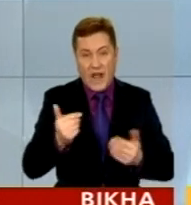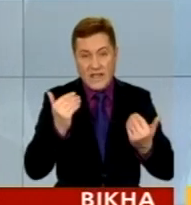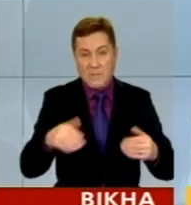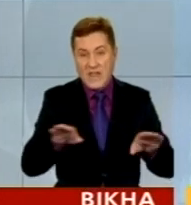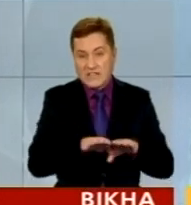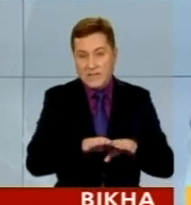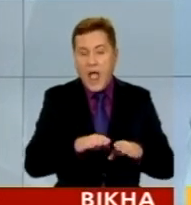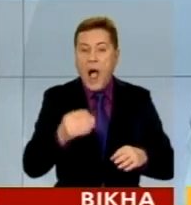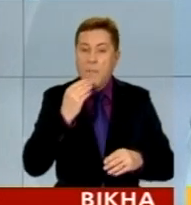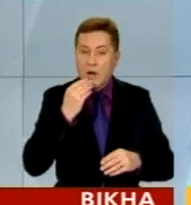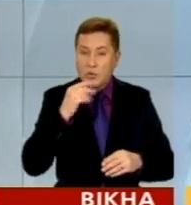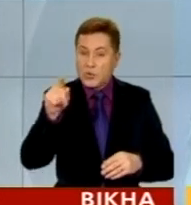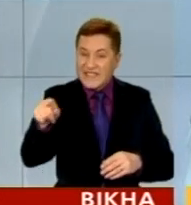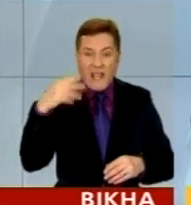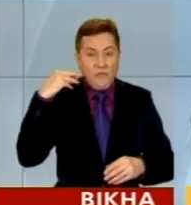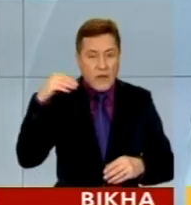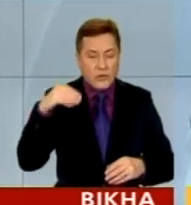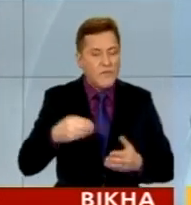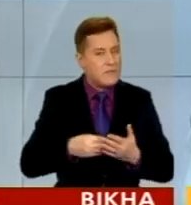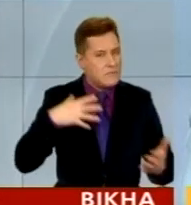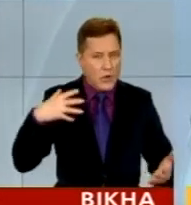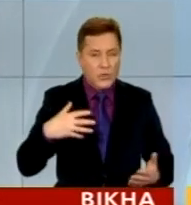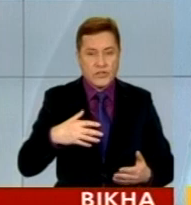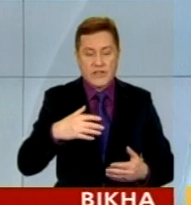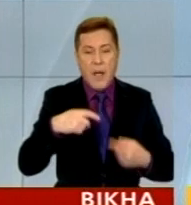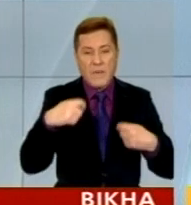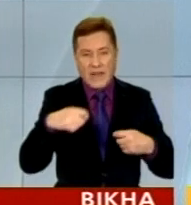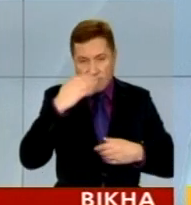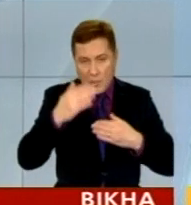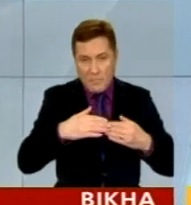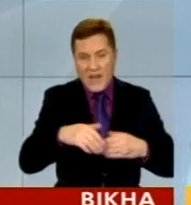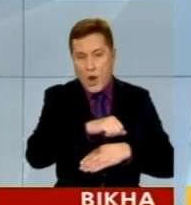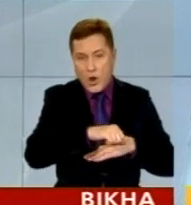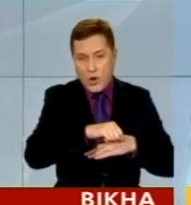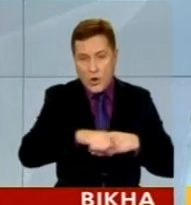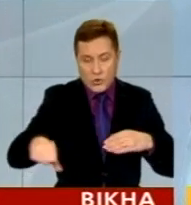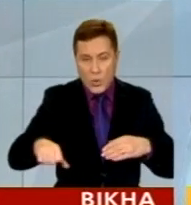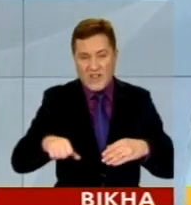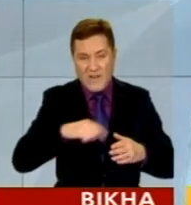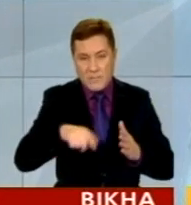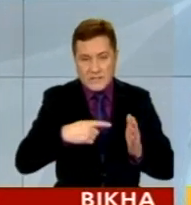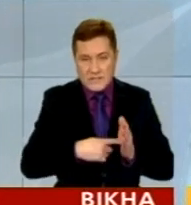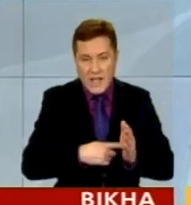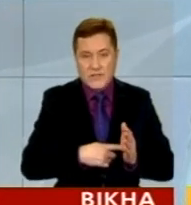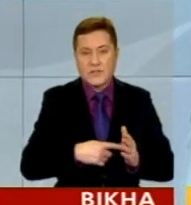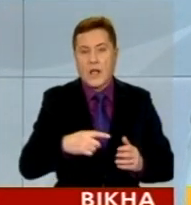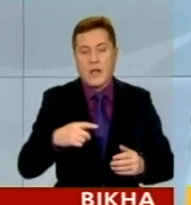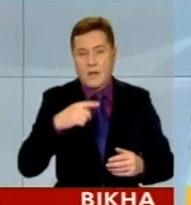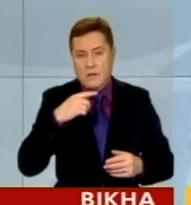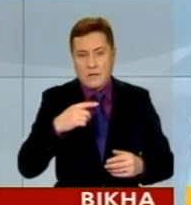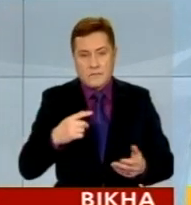А от продукти навпаки дорожчі. Тож продавці із прикордонного містечка на Вінниччині кажуть, якби не сусіди, іншоземці вже